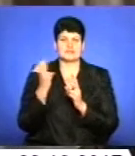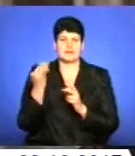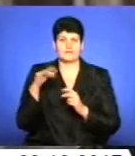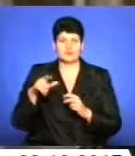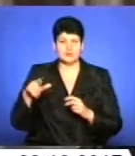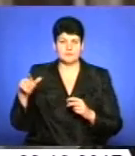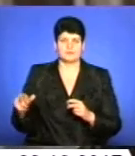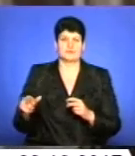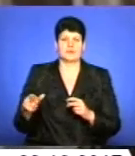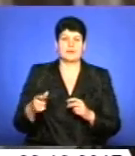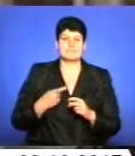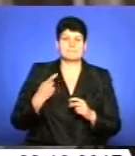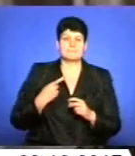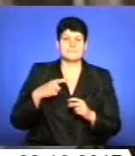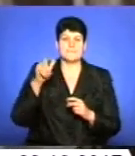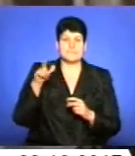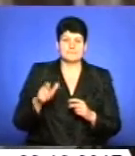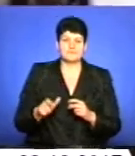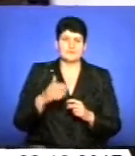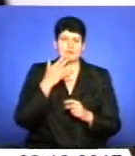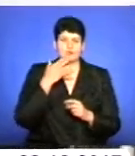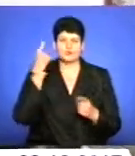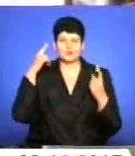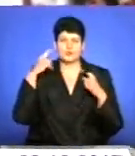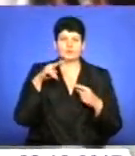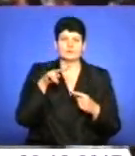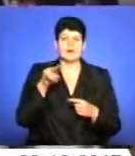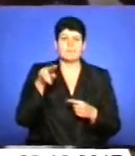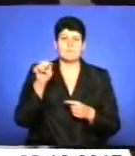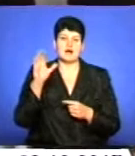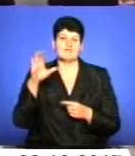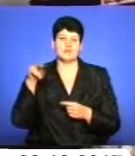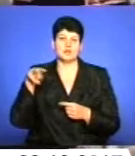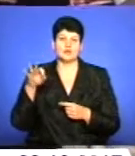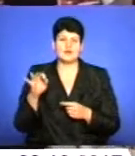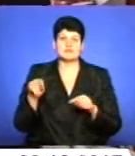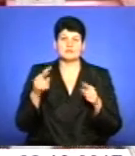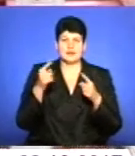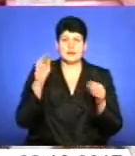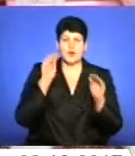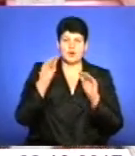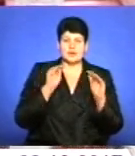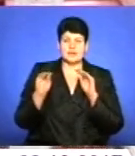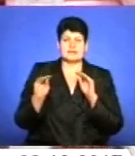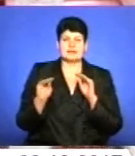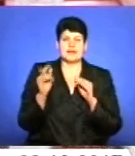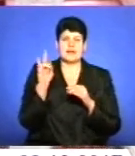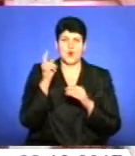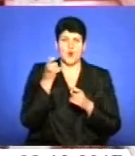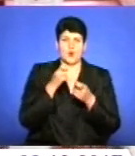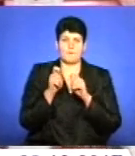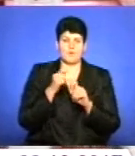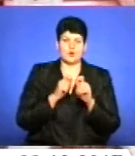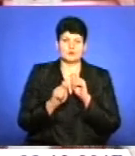та митцями. Майстриня народної творчості Людмила Павлова створила колекцію ляльок-мотанок у костюмах з різних регіонів